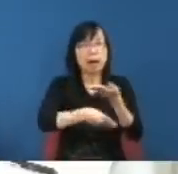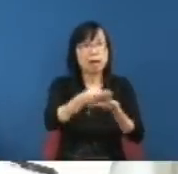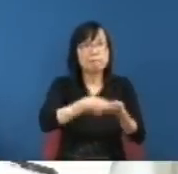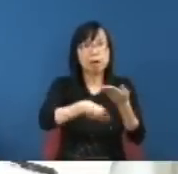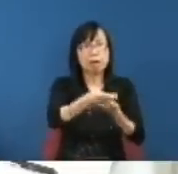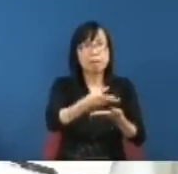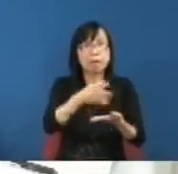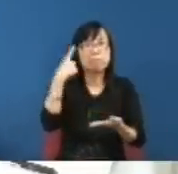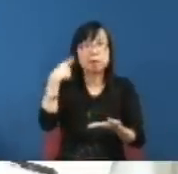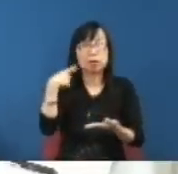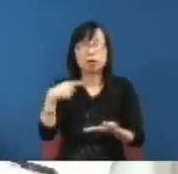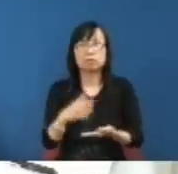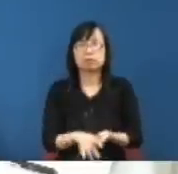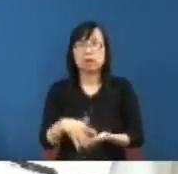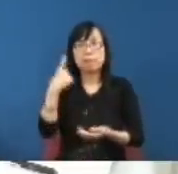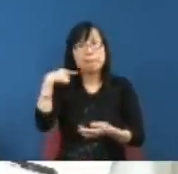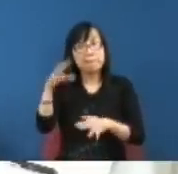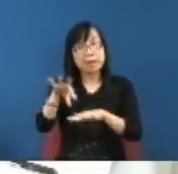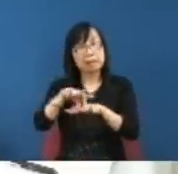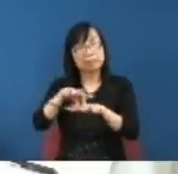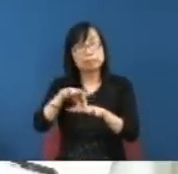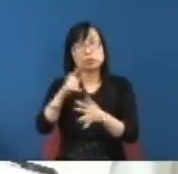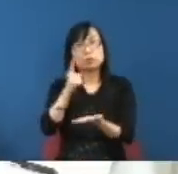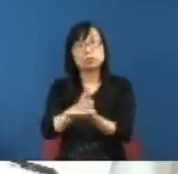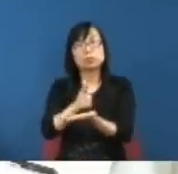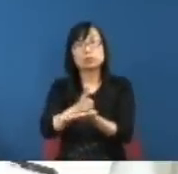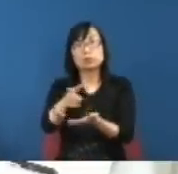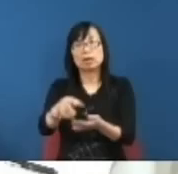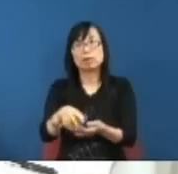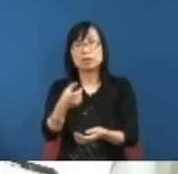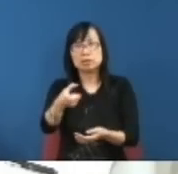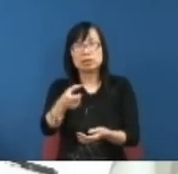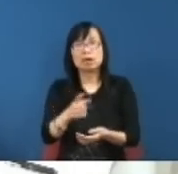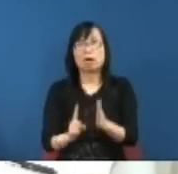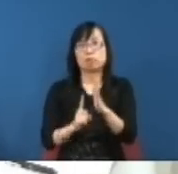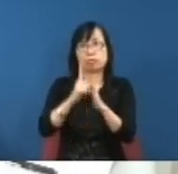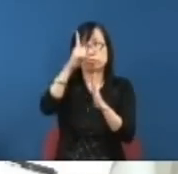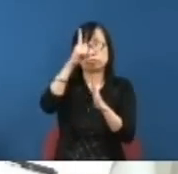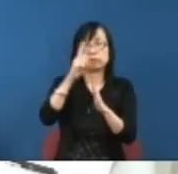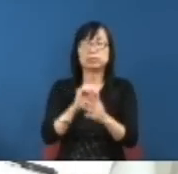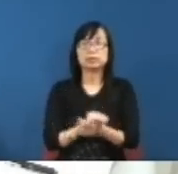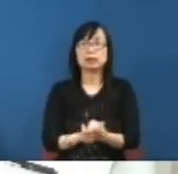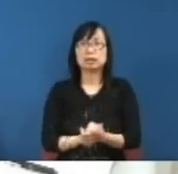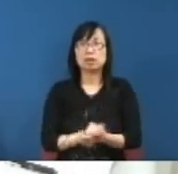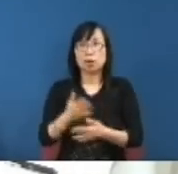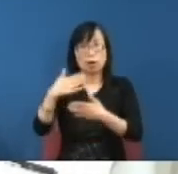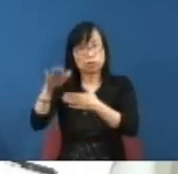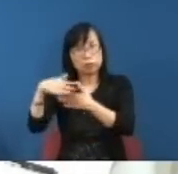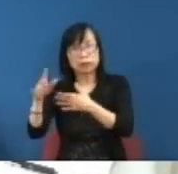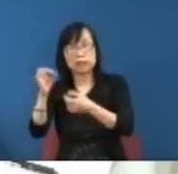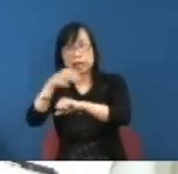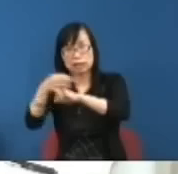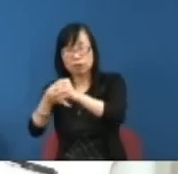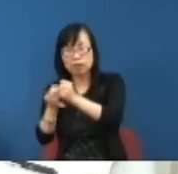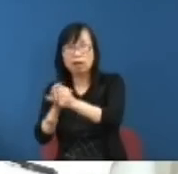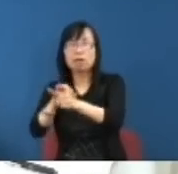佢嘅時候，美金變咗一種最主要最主要貨幣嘅時候，佢向高升嘅時候，即係換言之，佢同其他國家，尤其是落後